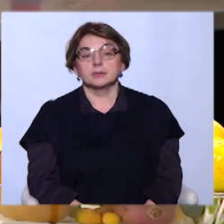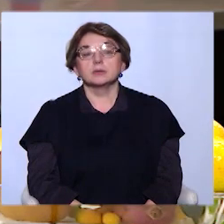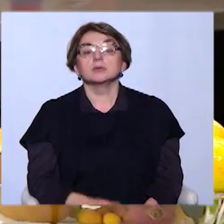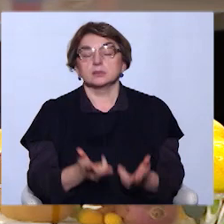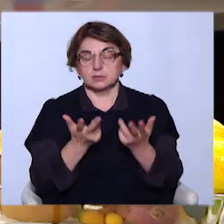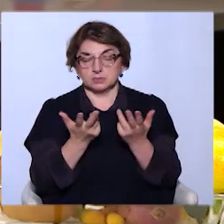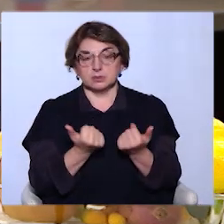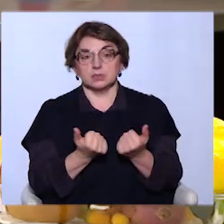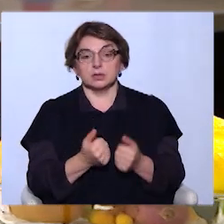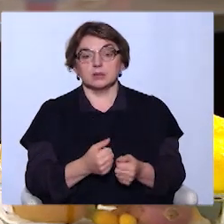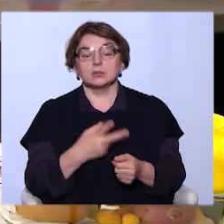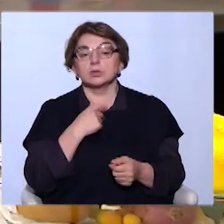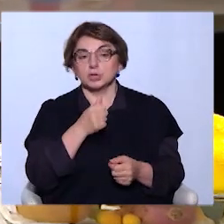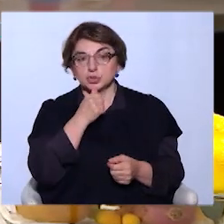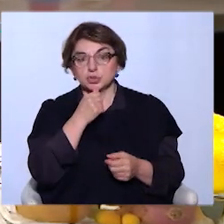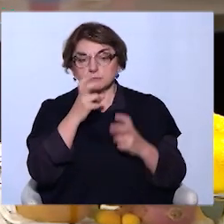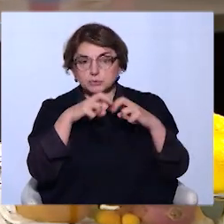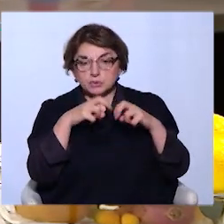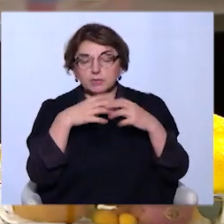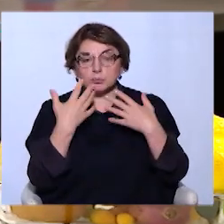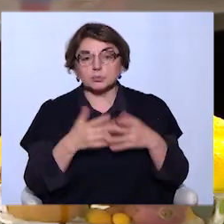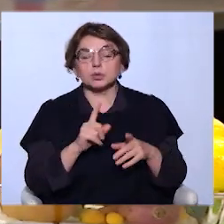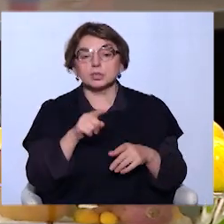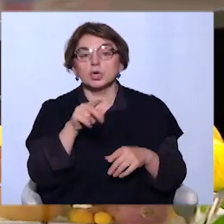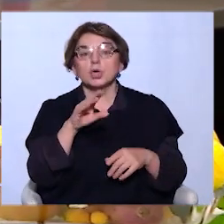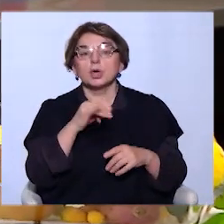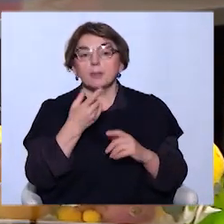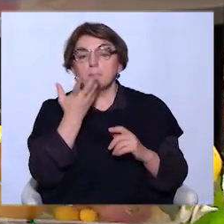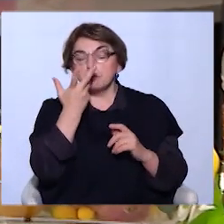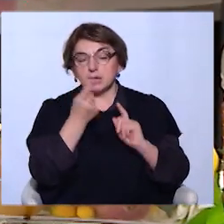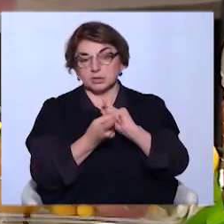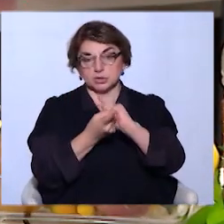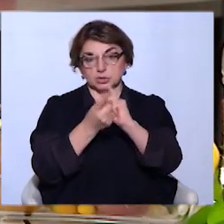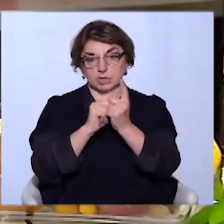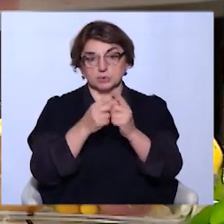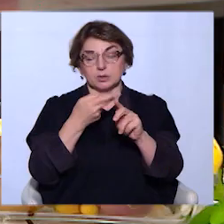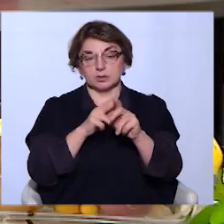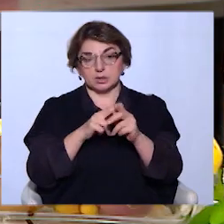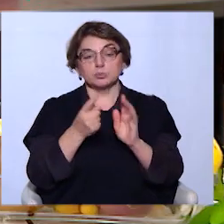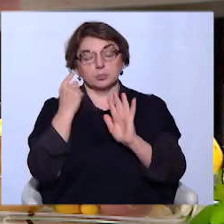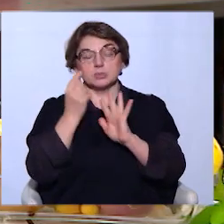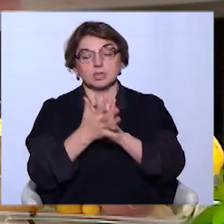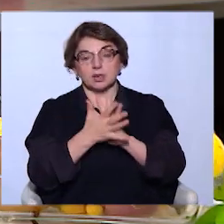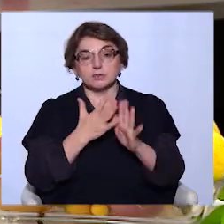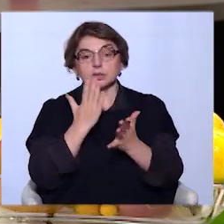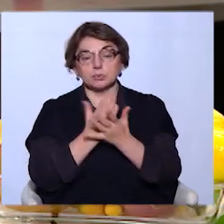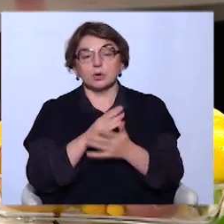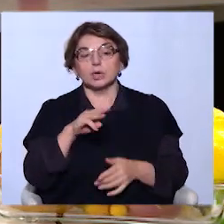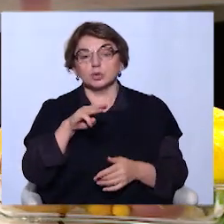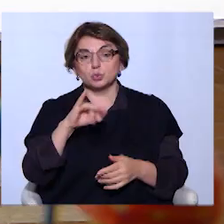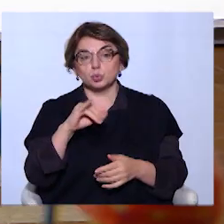დიახ. შევამოწმეთ, რომ ნამდვილად ტუტეა, იმიტომ რომ გახდა ჟოლოსფერი შეფერილობის.